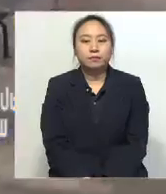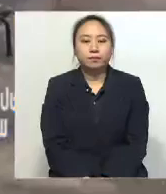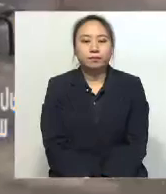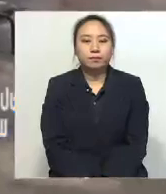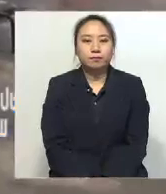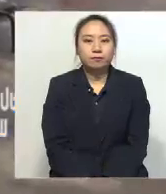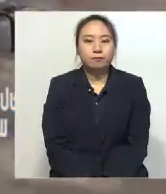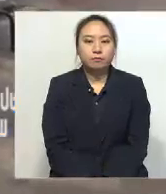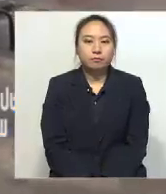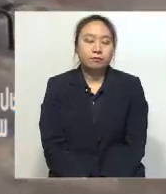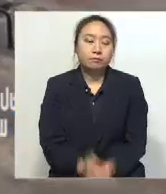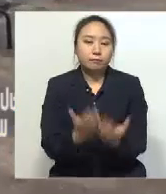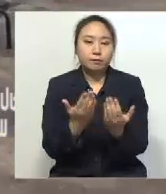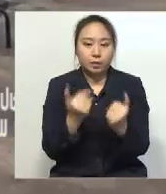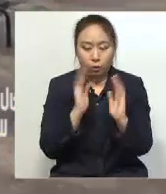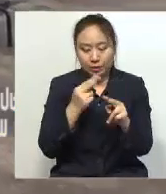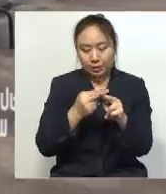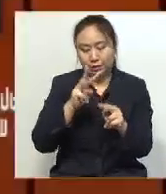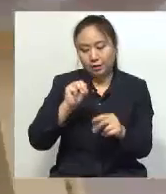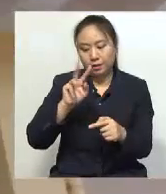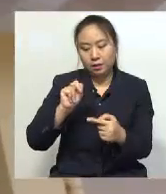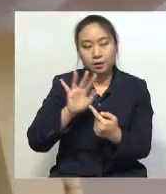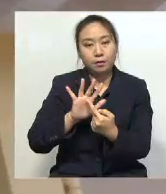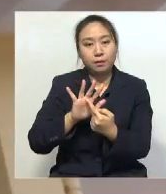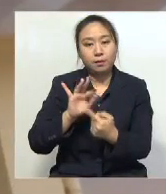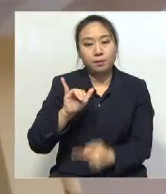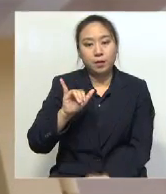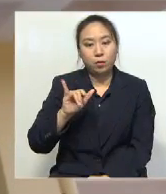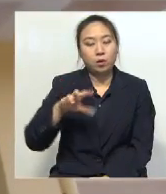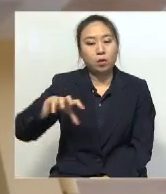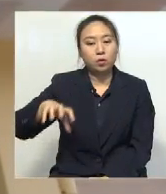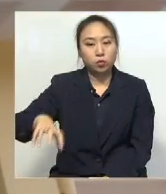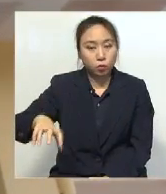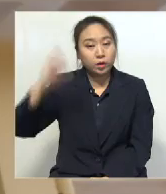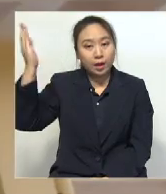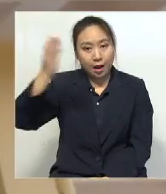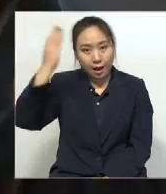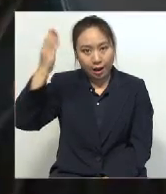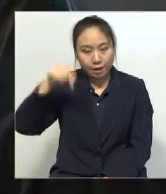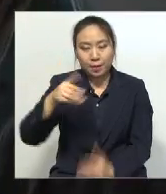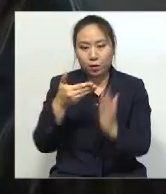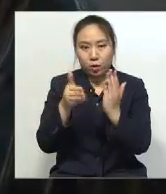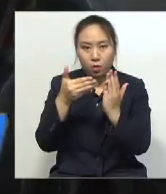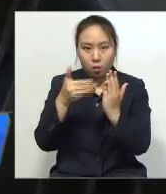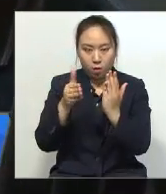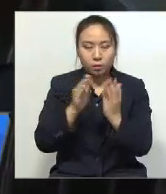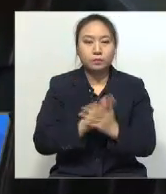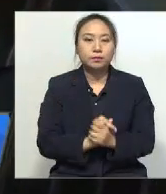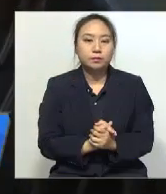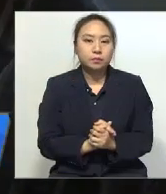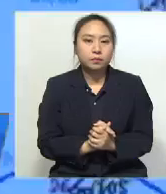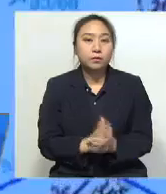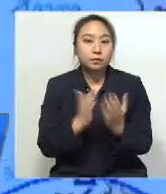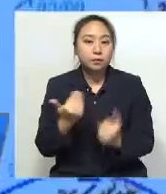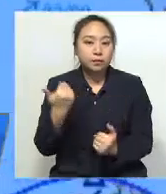ใช่ค่ะ ทางด้านของนาย มนูล โดย ผู้อำนวยการ ส่วพยากรอากาศ อุตุ นิยมิทยา ผ้าตะวนออกเฉิ้งเหนืตอนบน